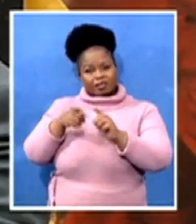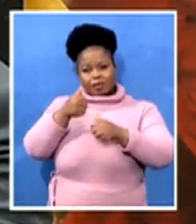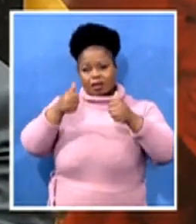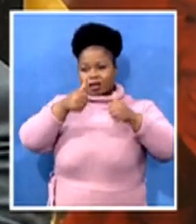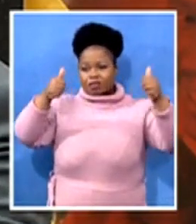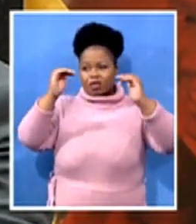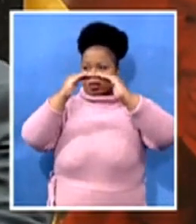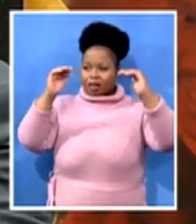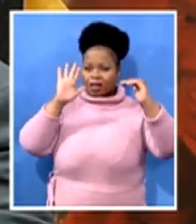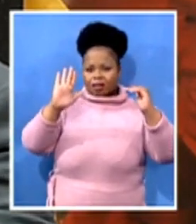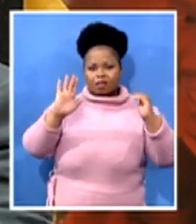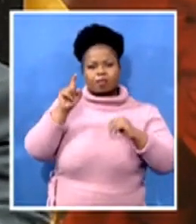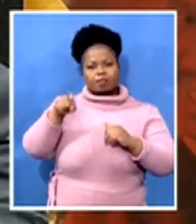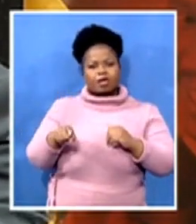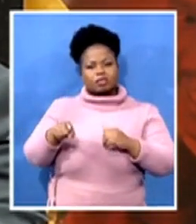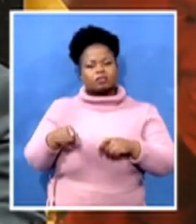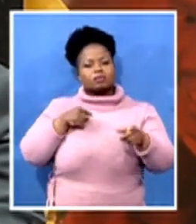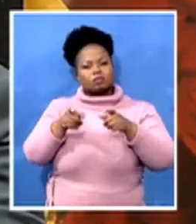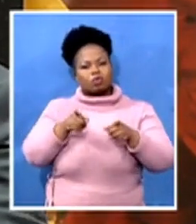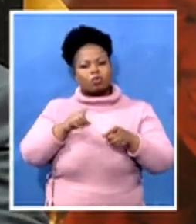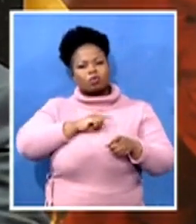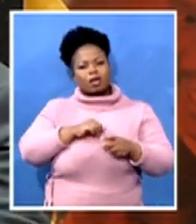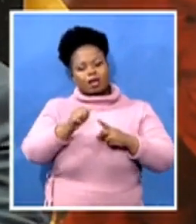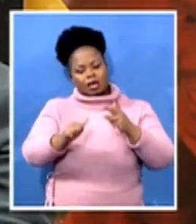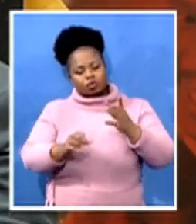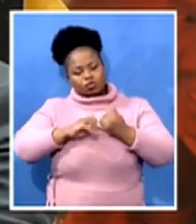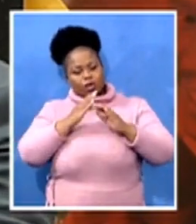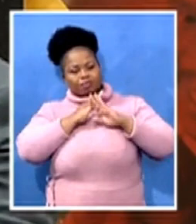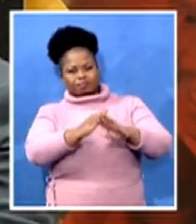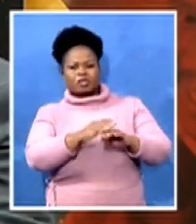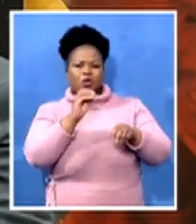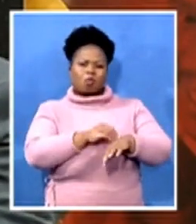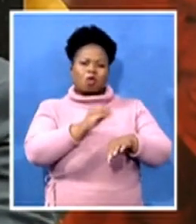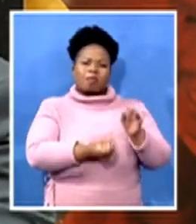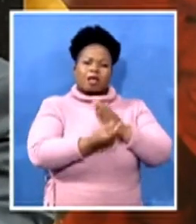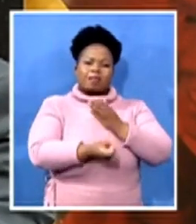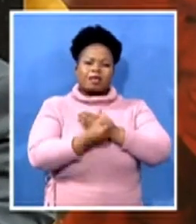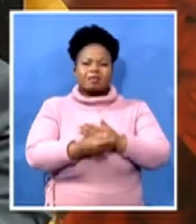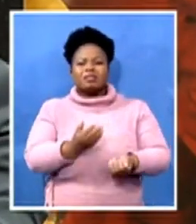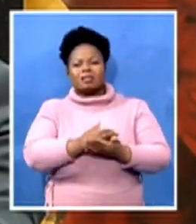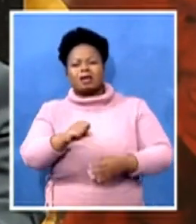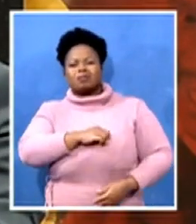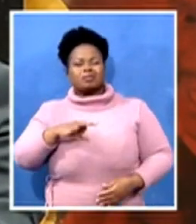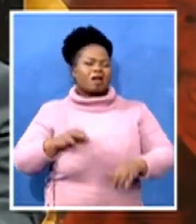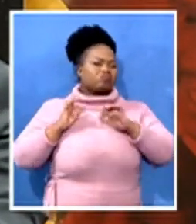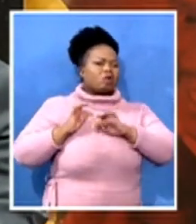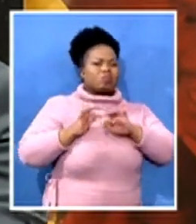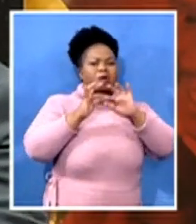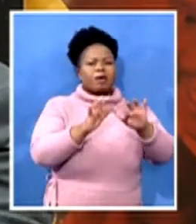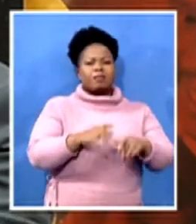kungadanga kwabakho ezi ngxaki sizibonayo nabasebenzi beqhankqalazela izinto ezifanelekileyo.